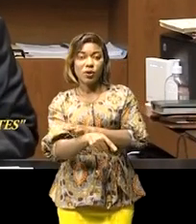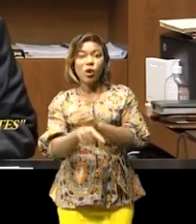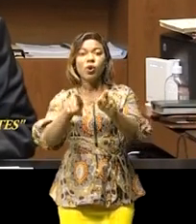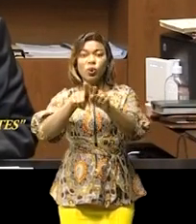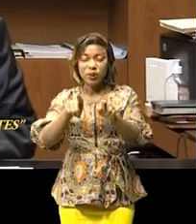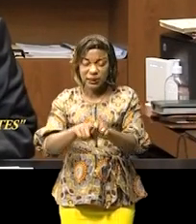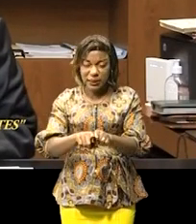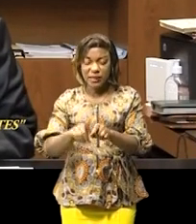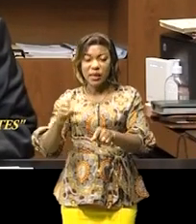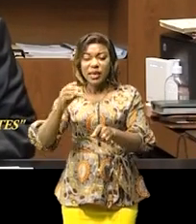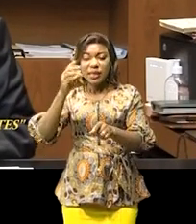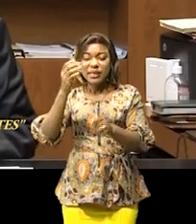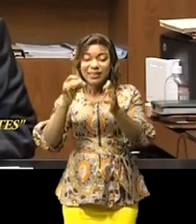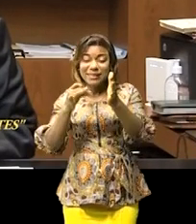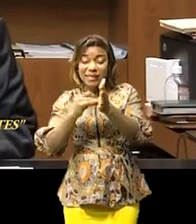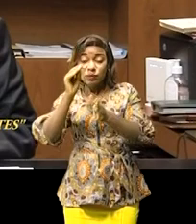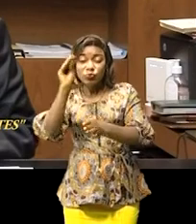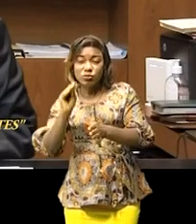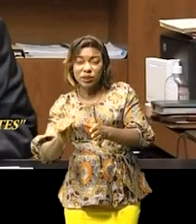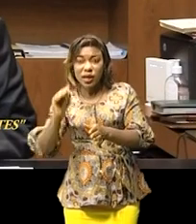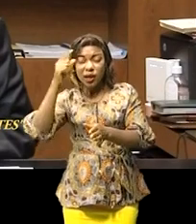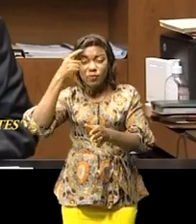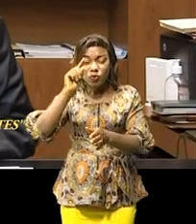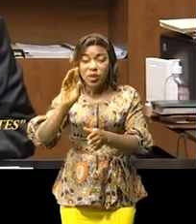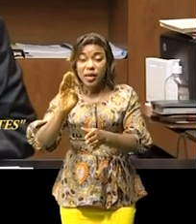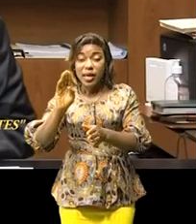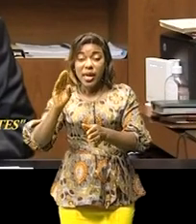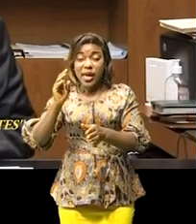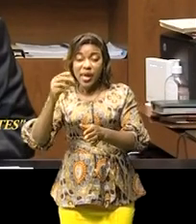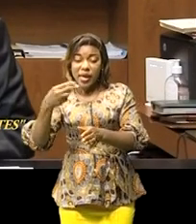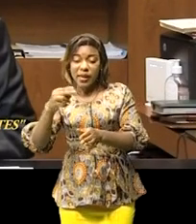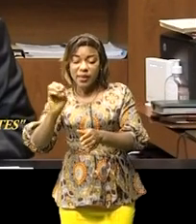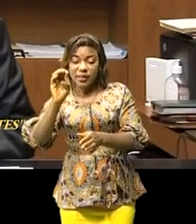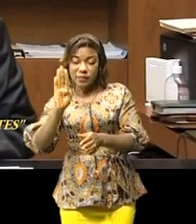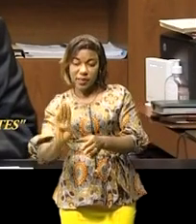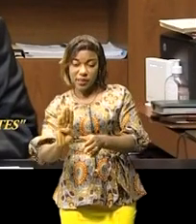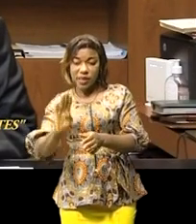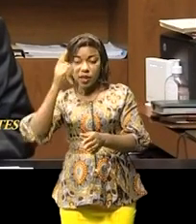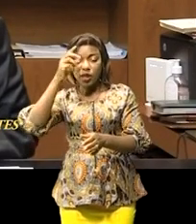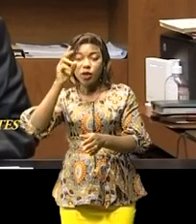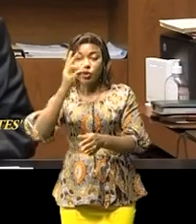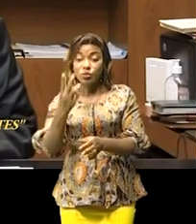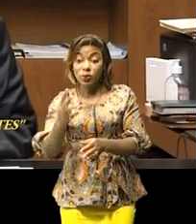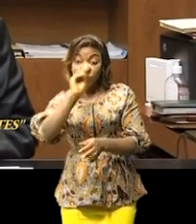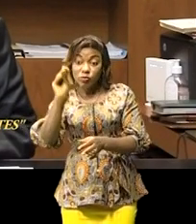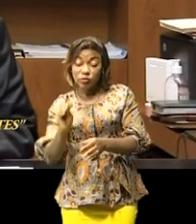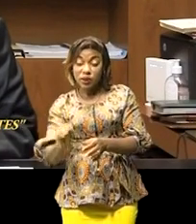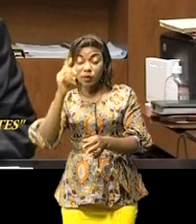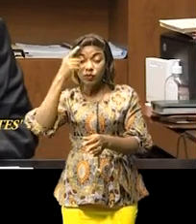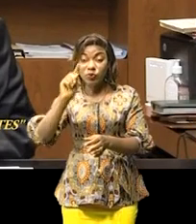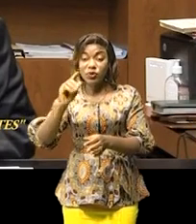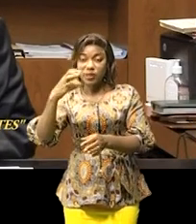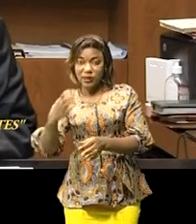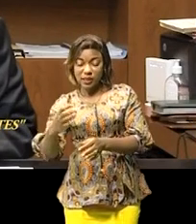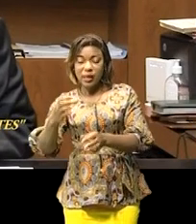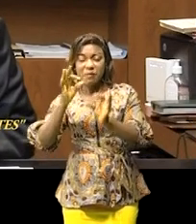des hépatites de 7%, dont 4% pour les hépatites B et 3% pour les hépatites C, ce qui représente plus ou moins 700 000